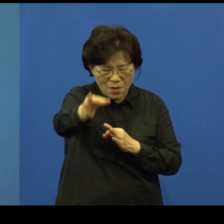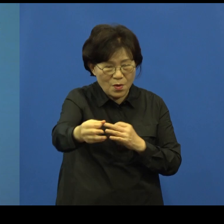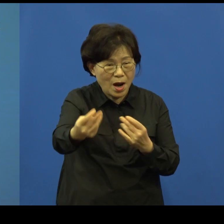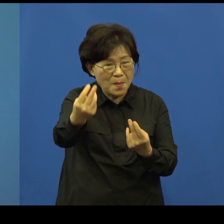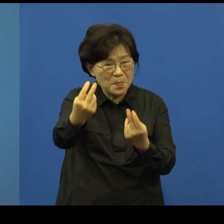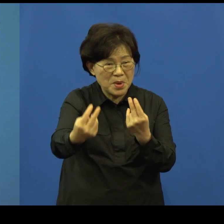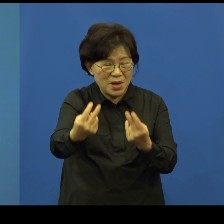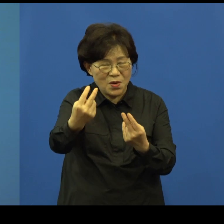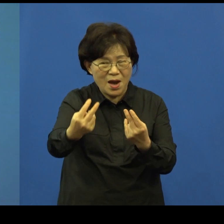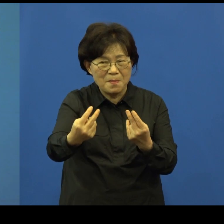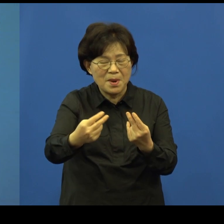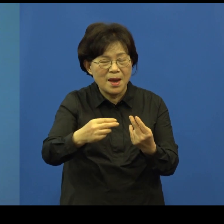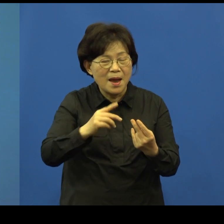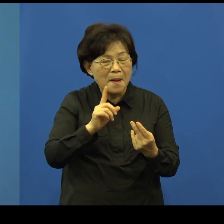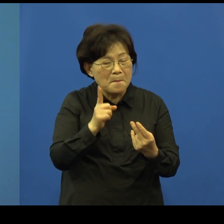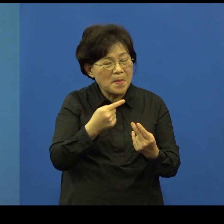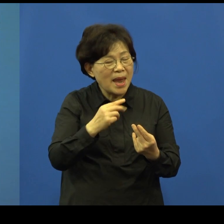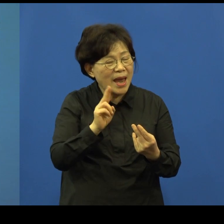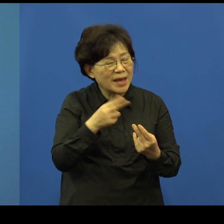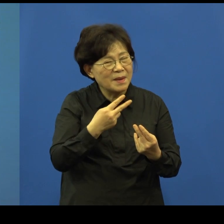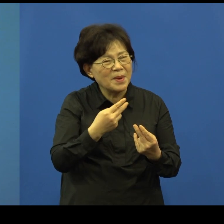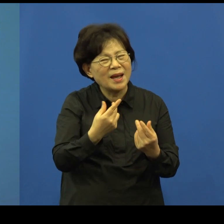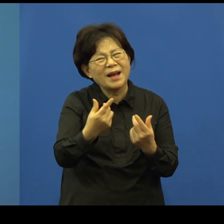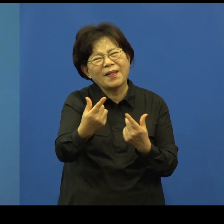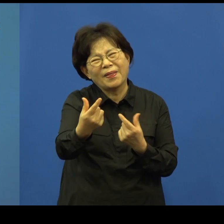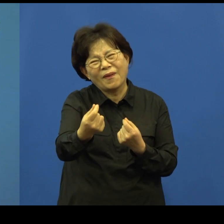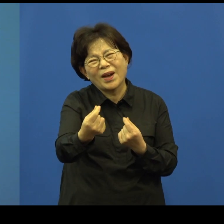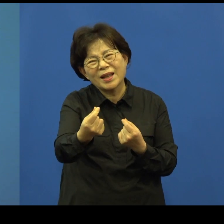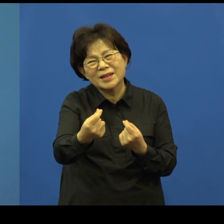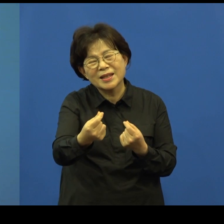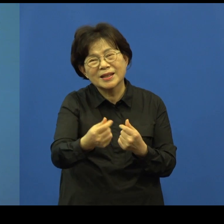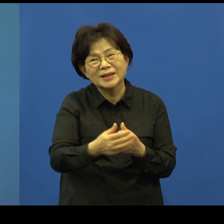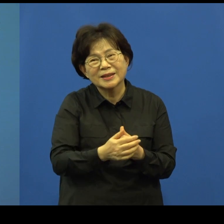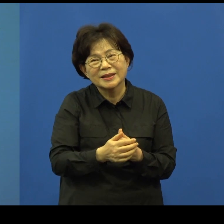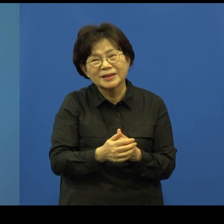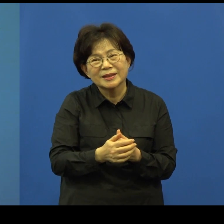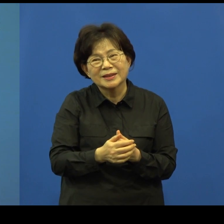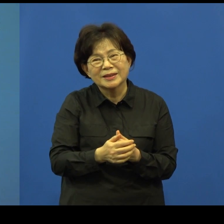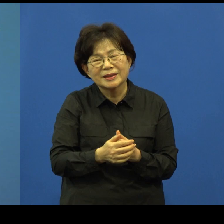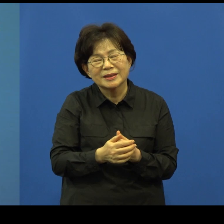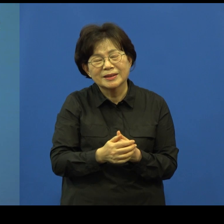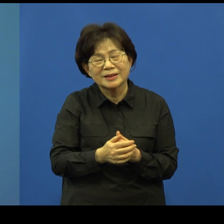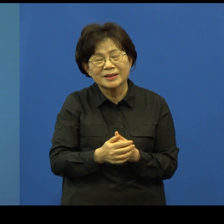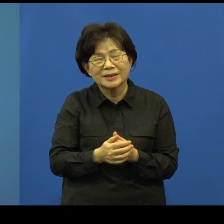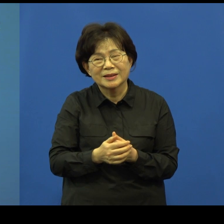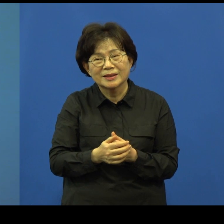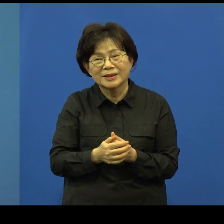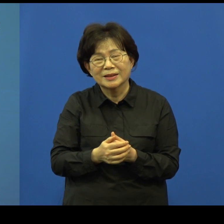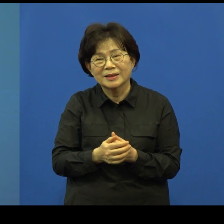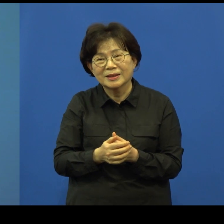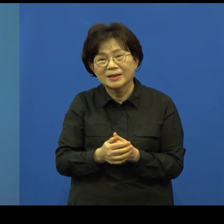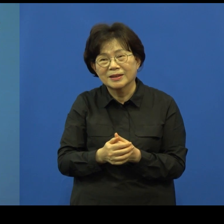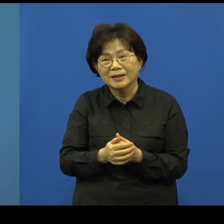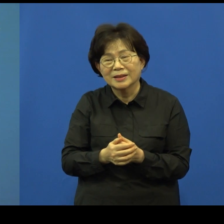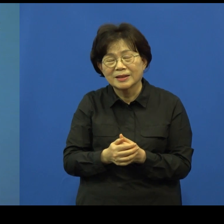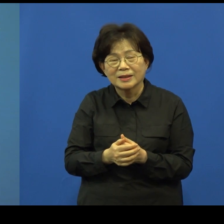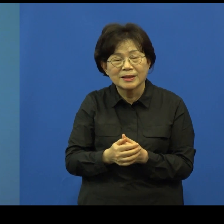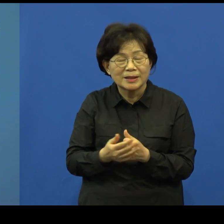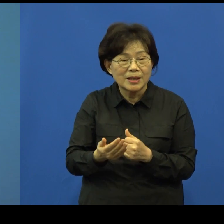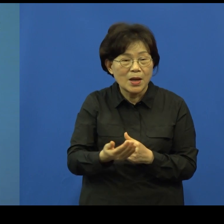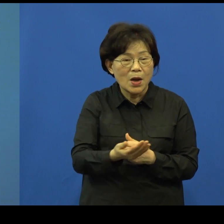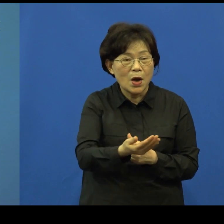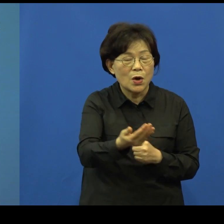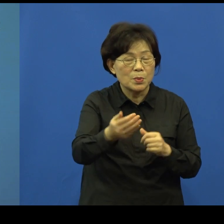비주하면요. 뭐 100세나 200세나 똑같아요. 0살이나 1살이나. 그러니까